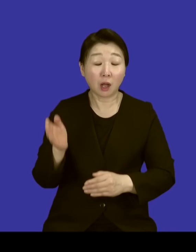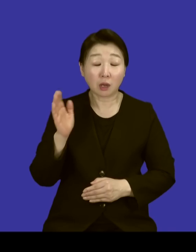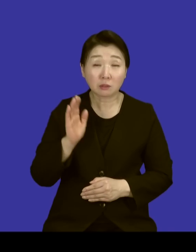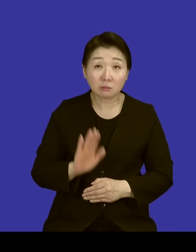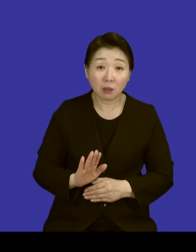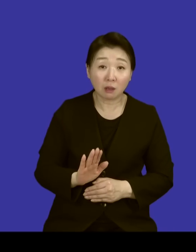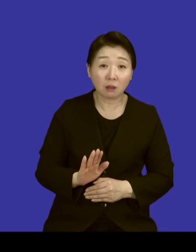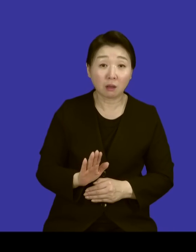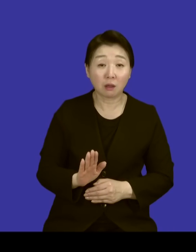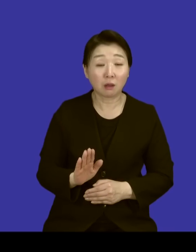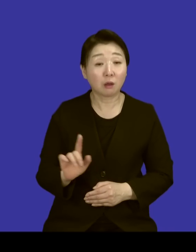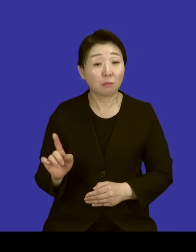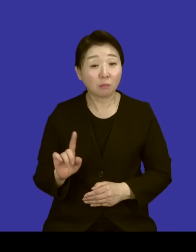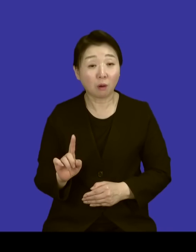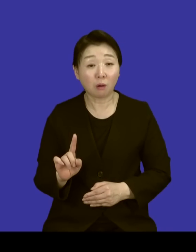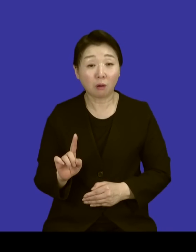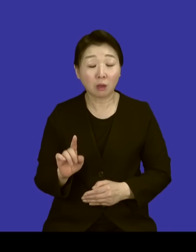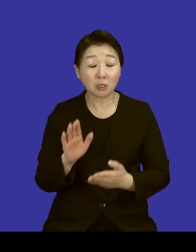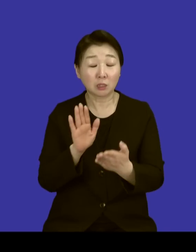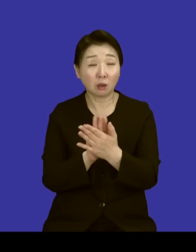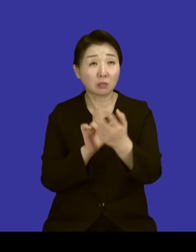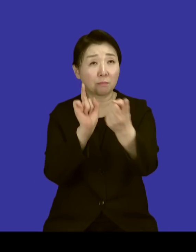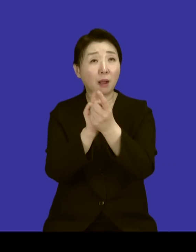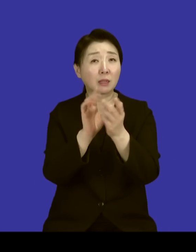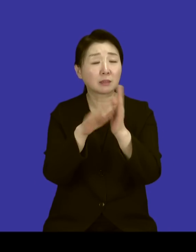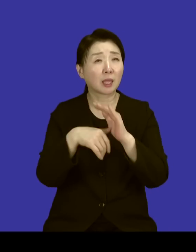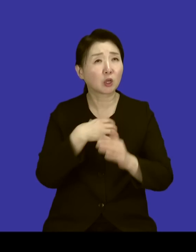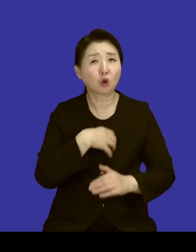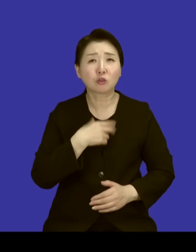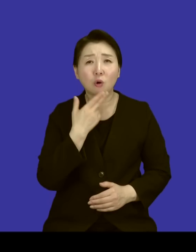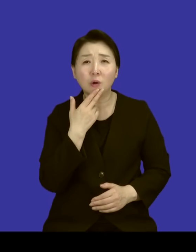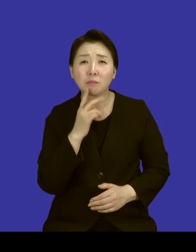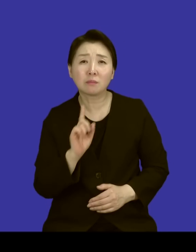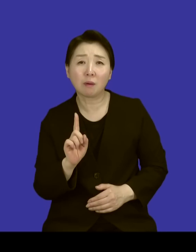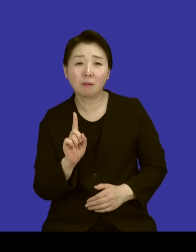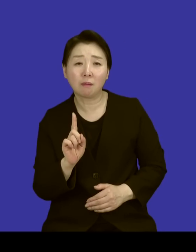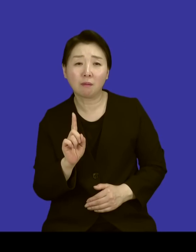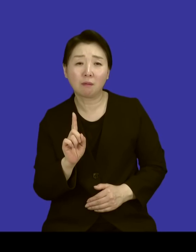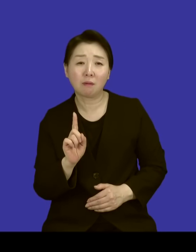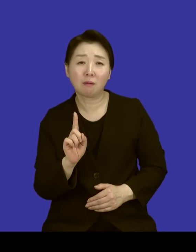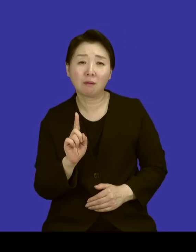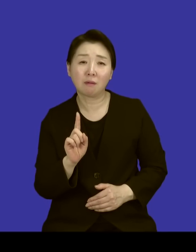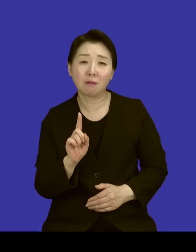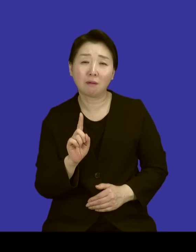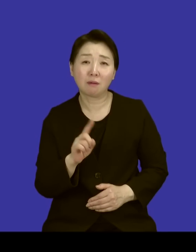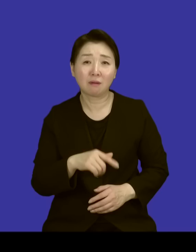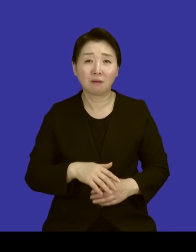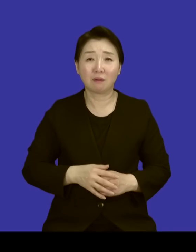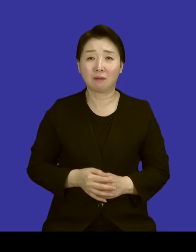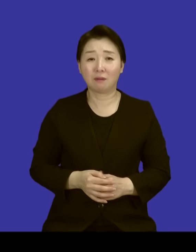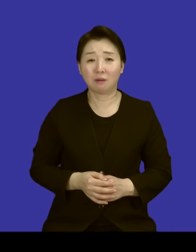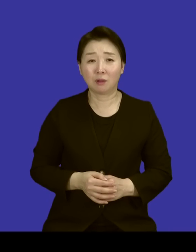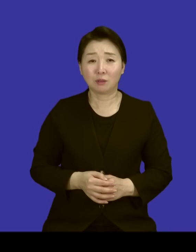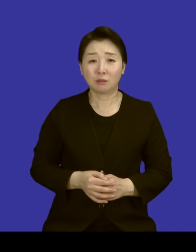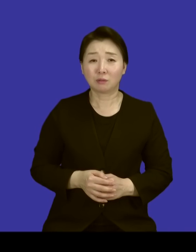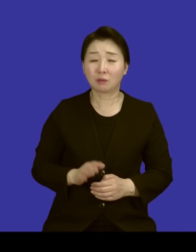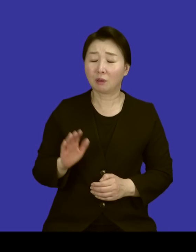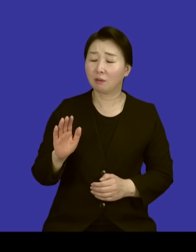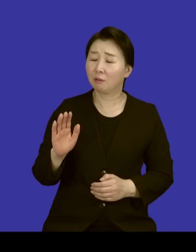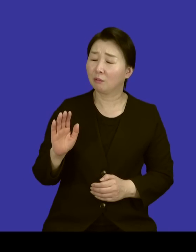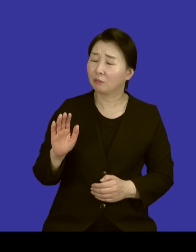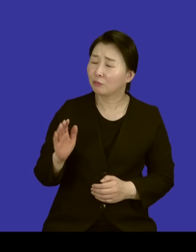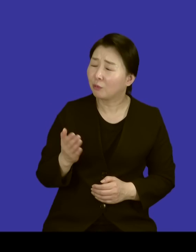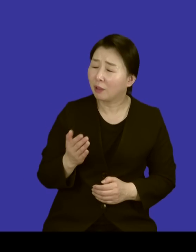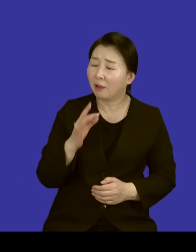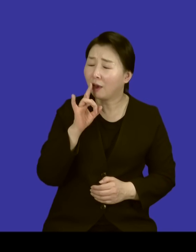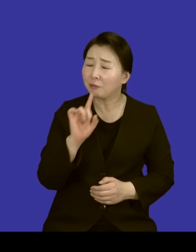기대함도 있지만 현실에 딱 맞닥뜨렸을 때 뭔가 걱정도 있고. 그럼요. 전 얘기만 들어도 야, 이거 진짜 되나? 뭐 그